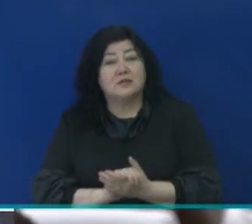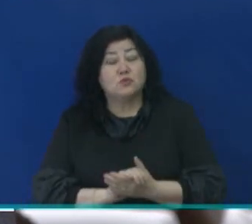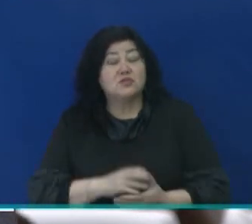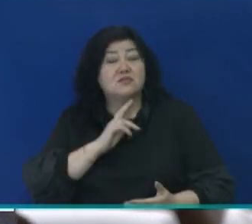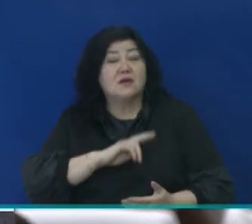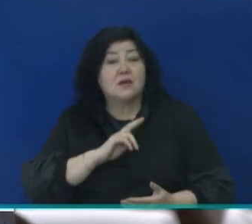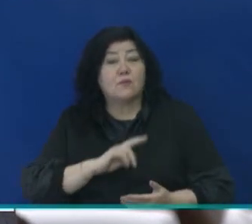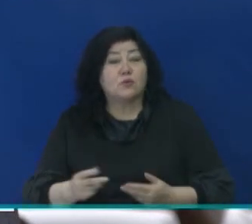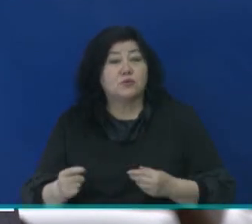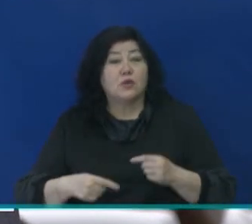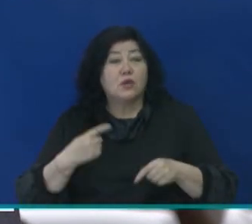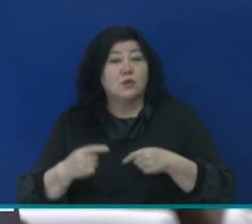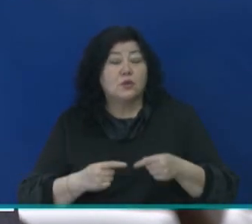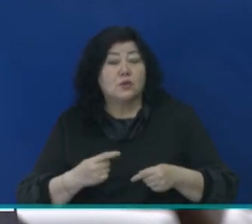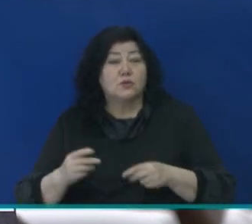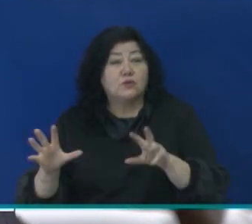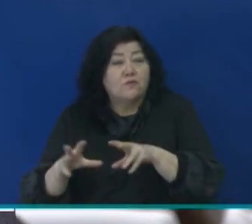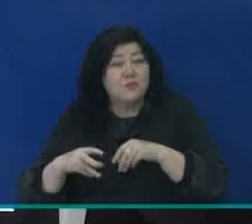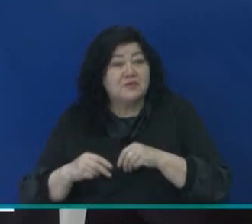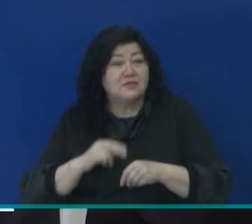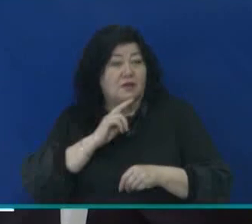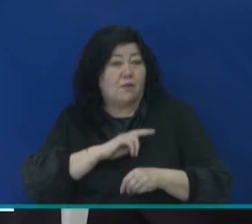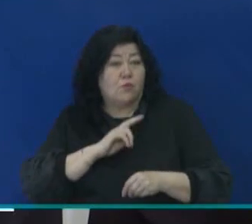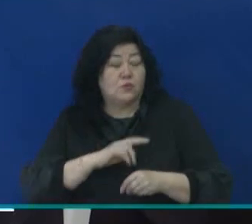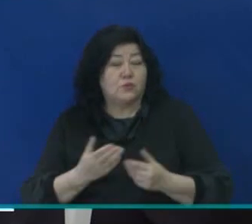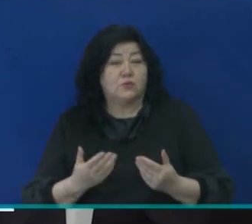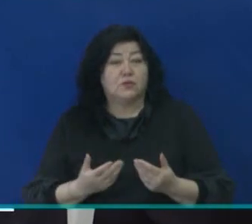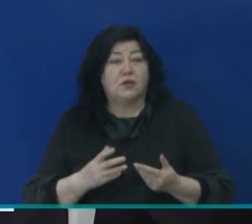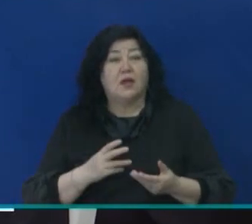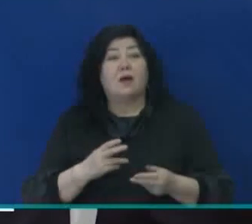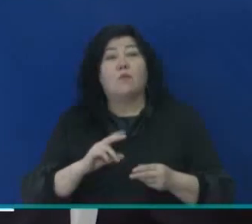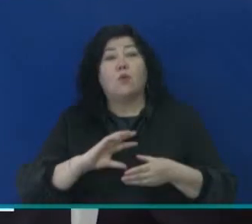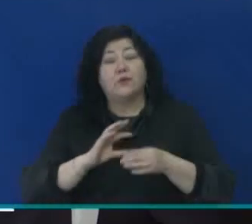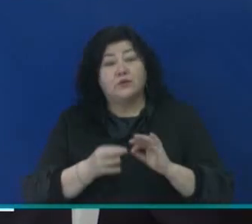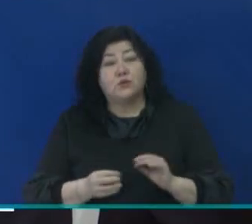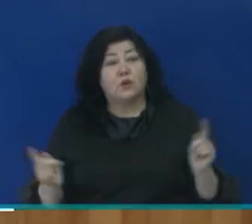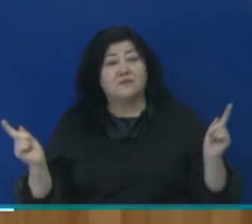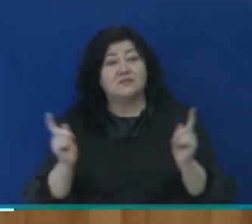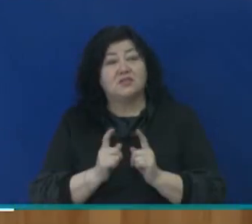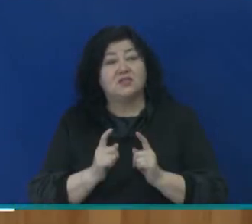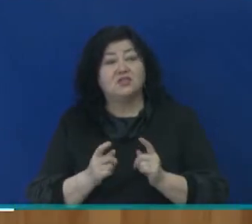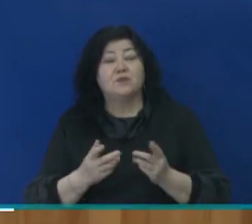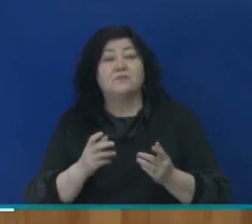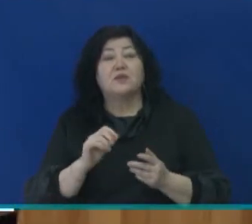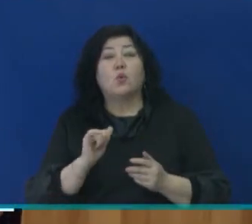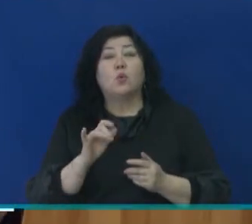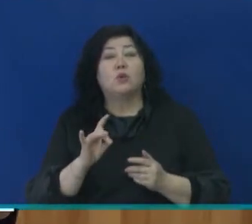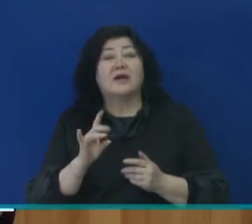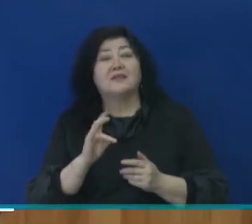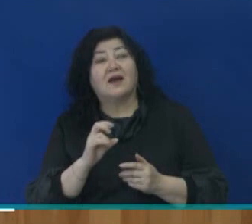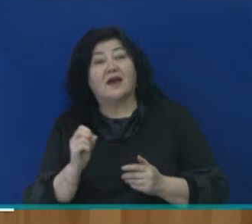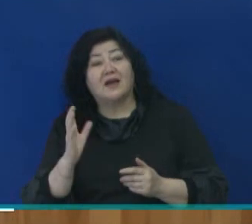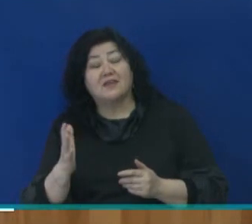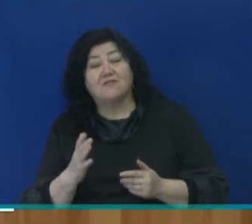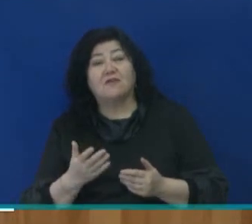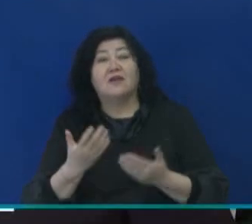істейді. Сондықтан жыл соңына дейін мәселе шешіледі деп ойлаймын. Кездесу қорытындысы бойынша Нұрлан Нұрынхаев қалалар мен аудандардың әкімдеріне сапалы